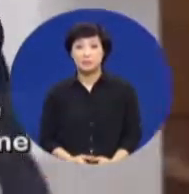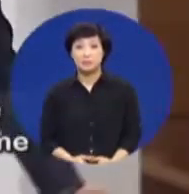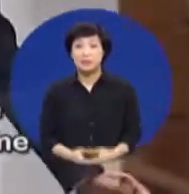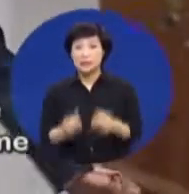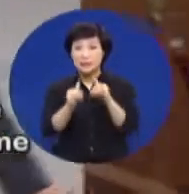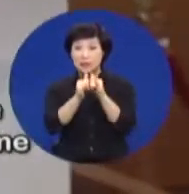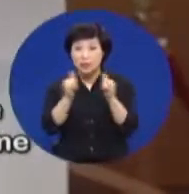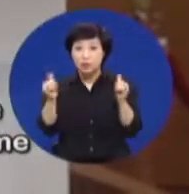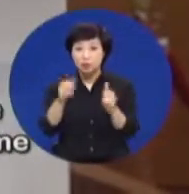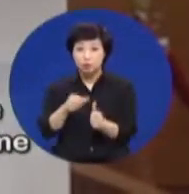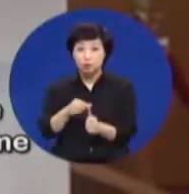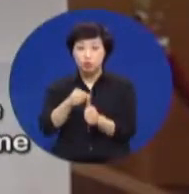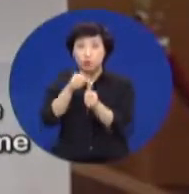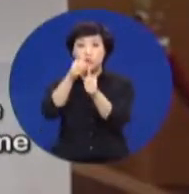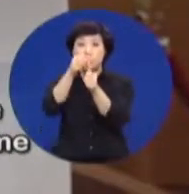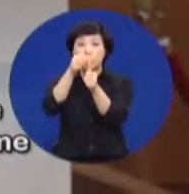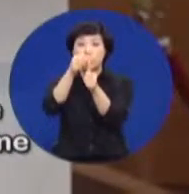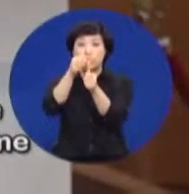인류 구원,